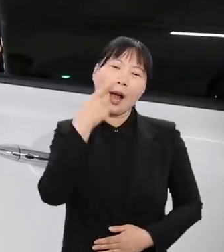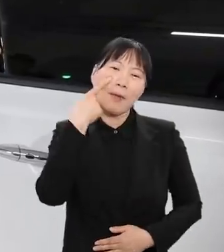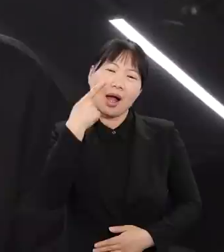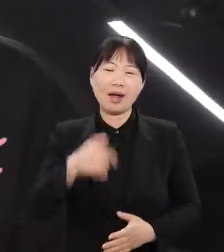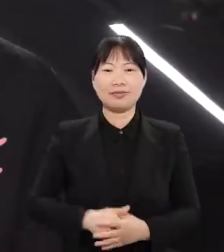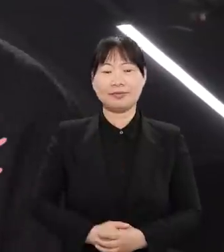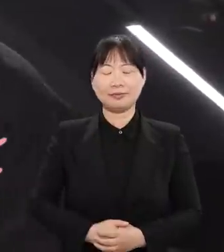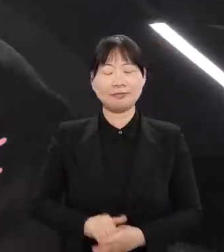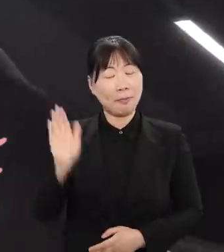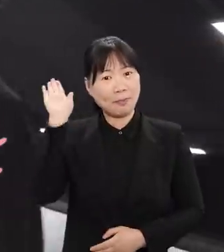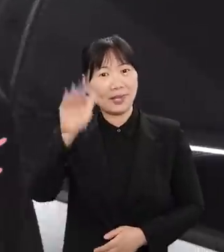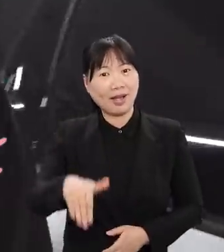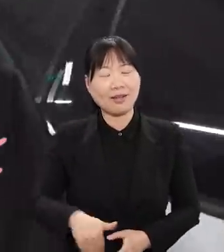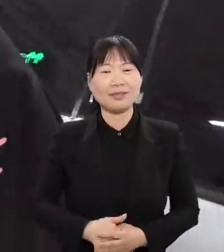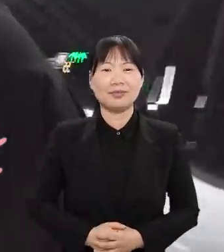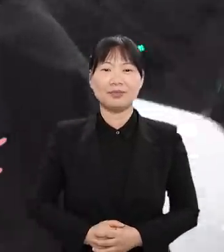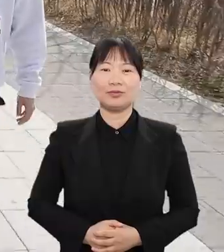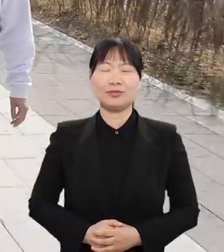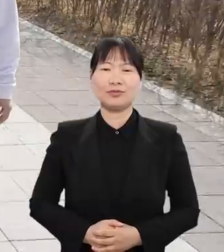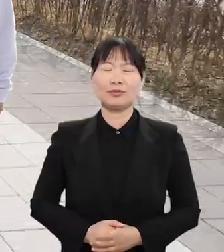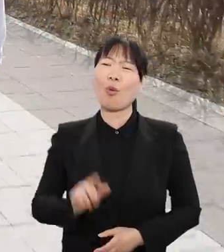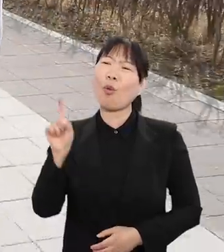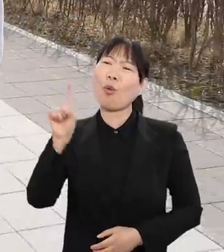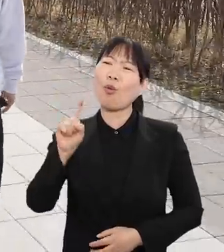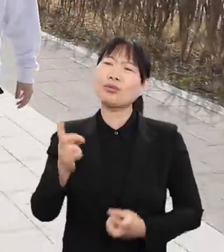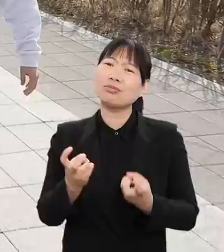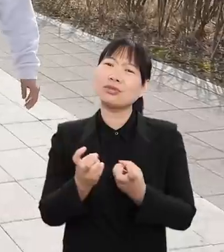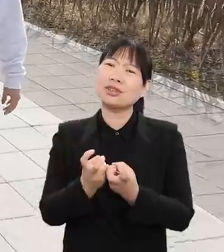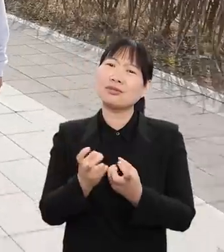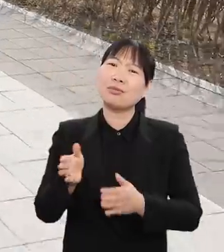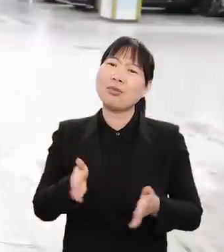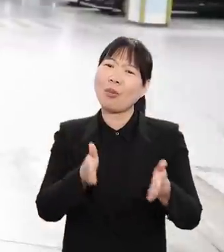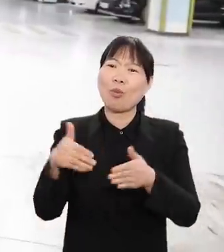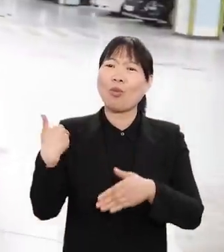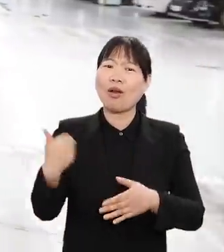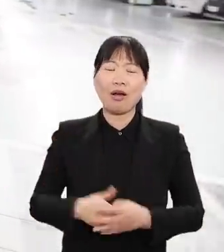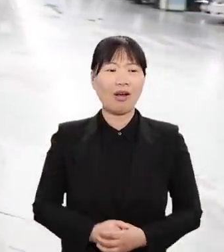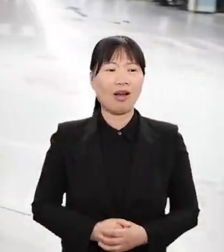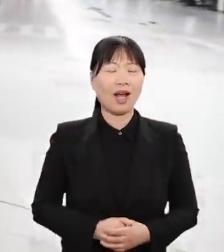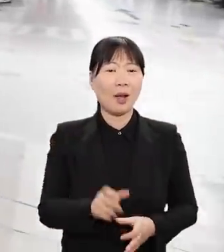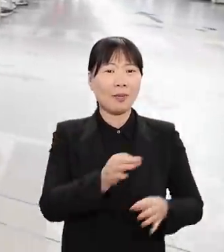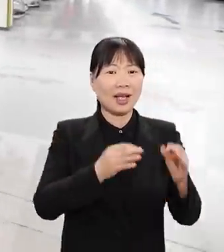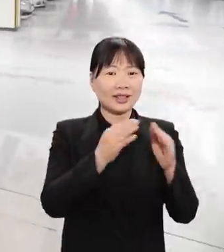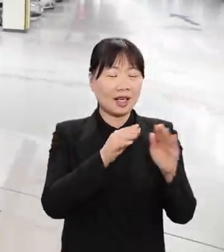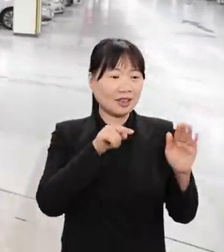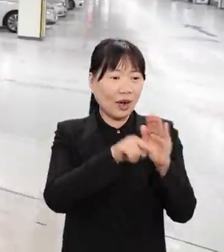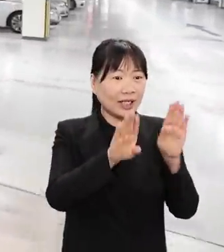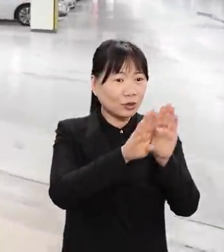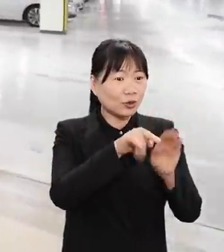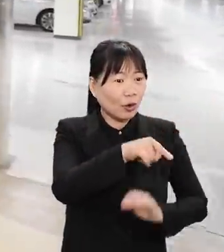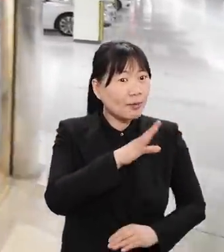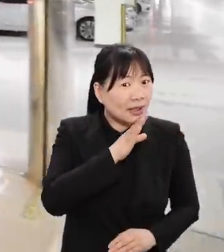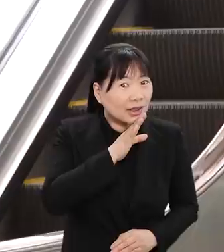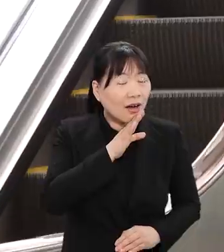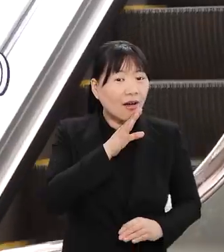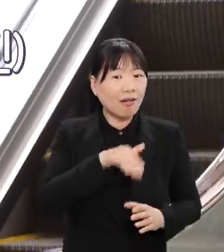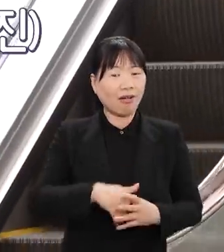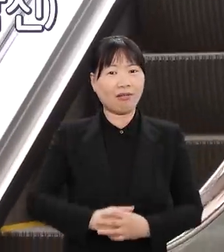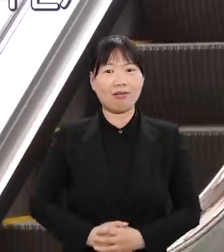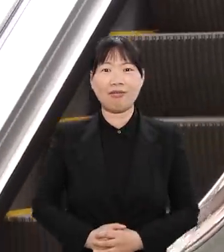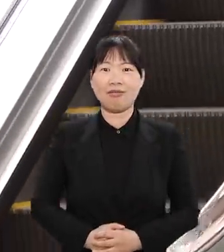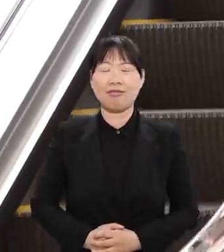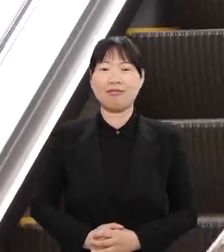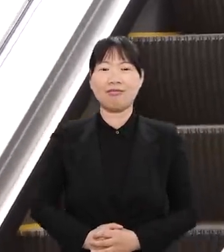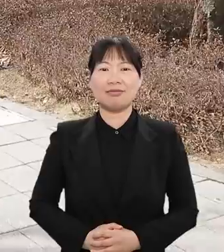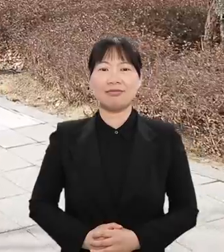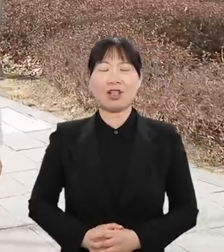가세요. 가시죠. 네네, 그쵸. 광장이 어디로 해서 가야 되나? 광장 가는 길. 매장 입구 여기 맞아요? 여기? 여기